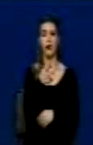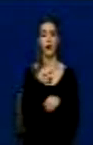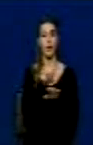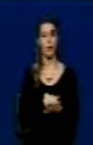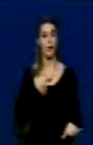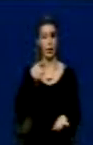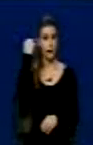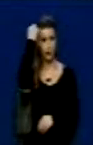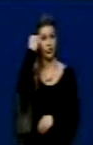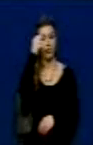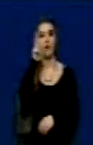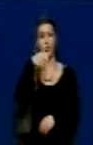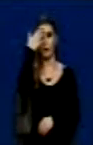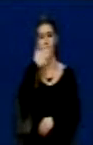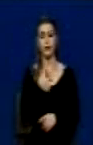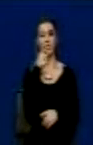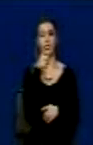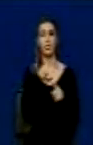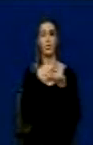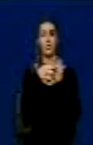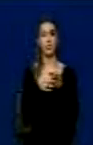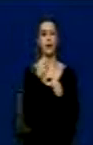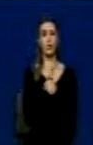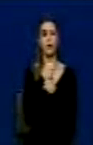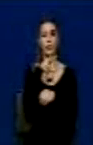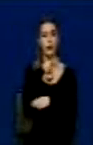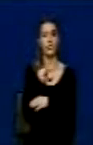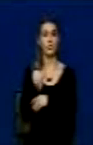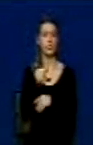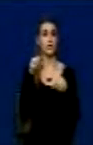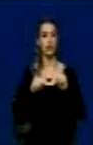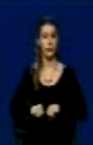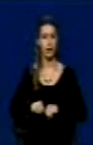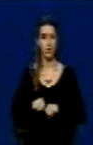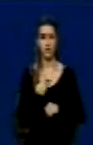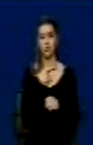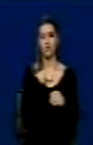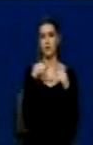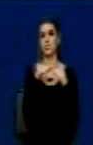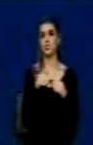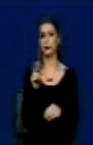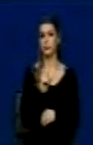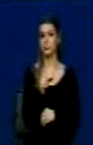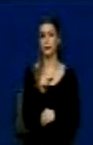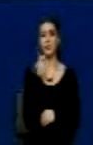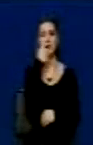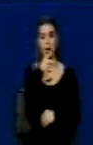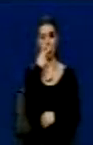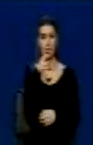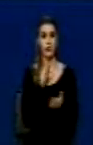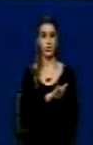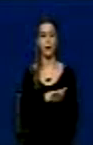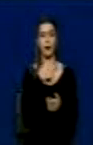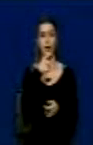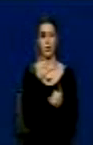e ka rritë mbikëqyrjen ndaj ekzekutivit. Unë nuk mund të pajtohem me këtë konstatim. Duke filluar prej